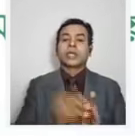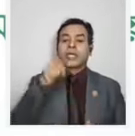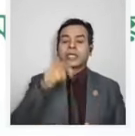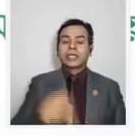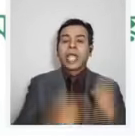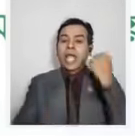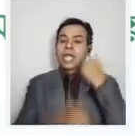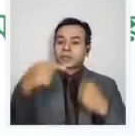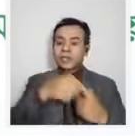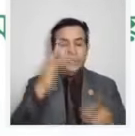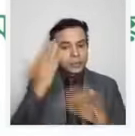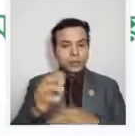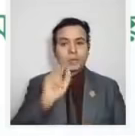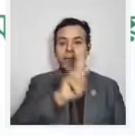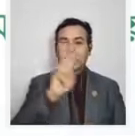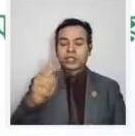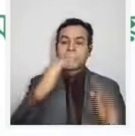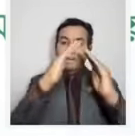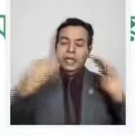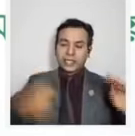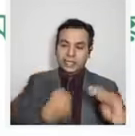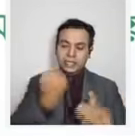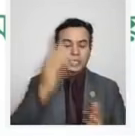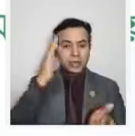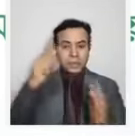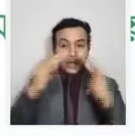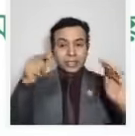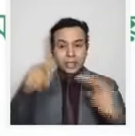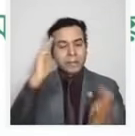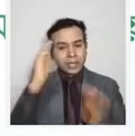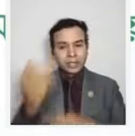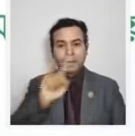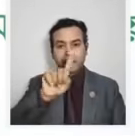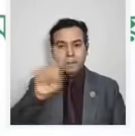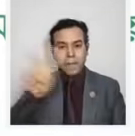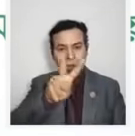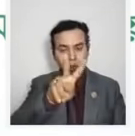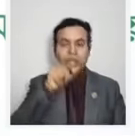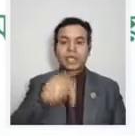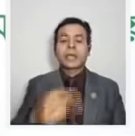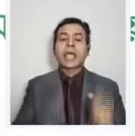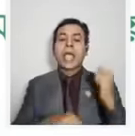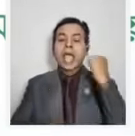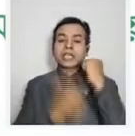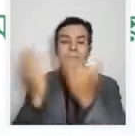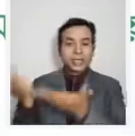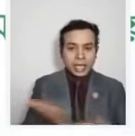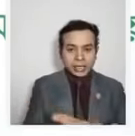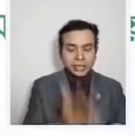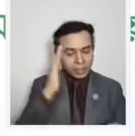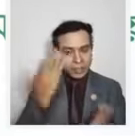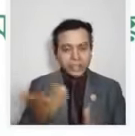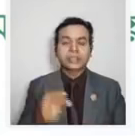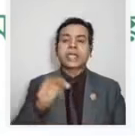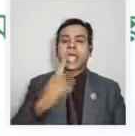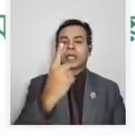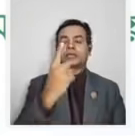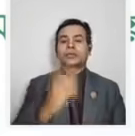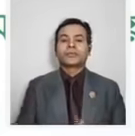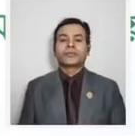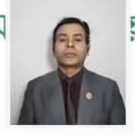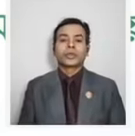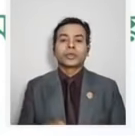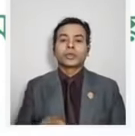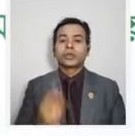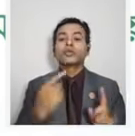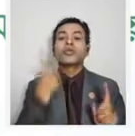বরিশালে 1 জন এবং খুলনা বিভাগের 1 জন। যারা মৃত্যুবরণ করেছেন তাদের মধ্যে হাসপাতালে 22 জন, বাড়িতে 12 জন এবং মৃত